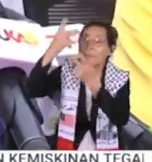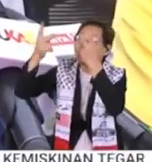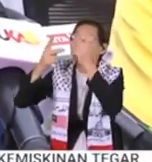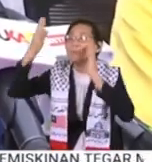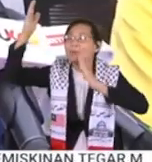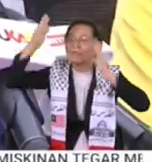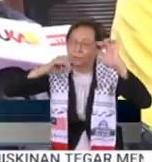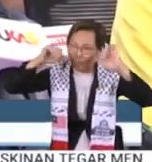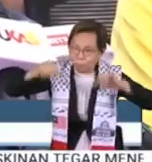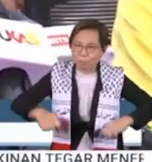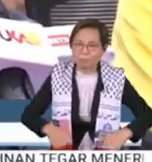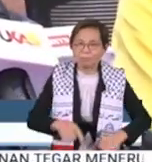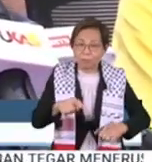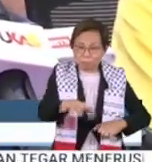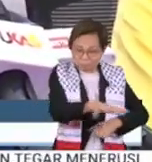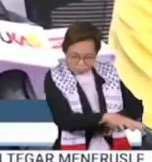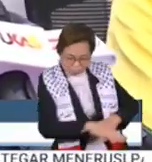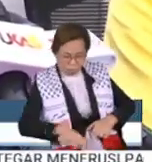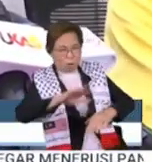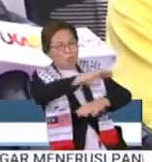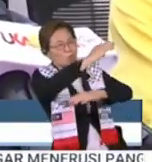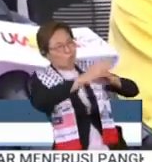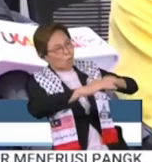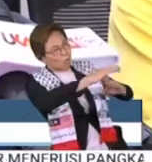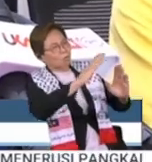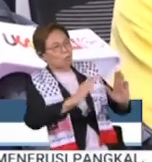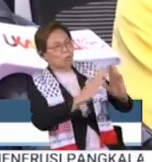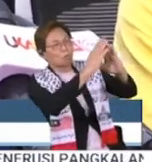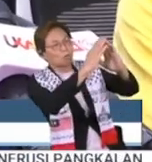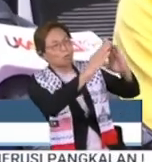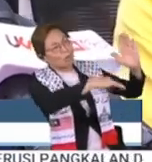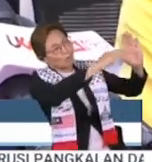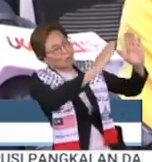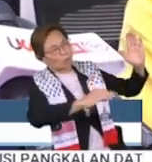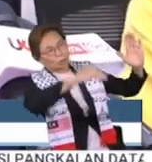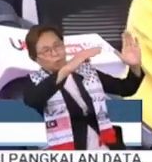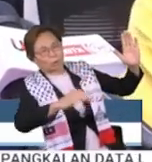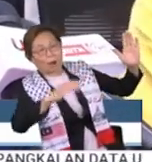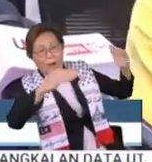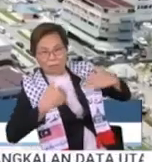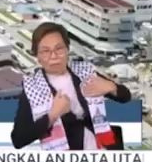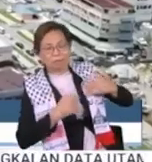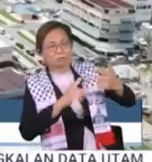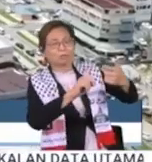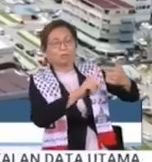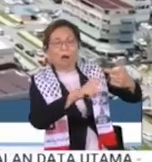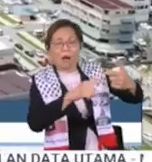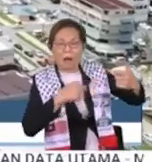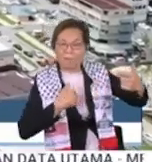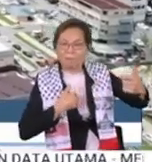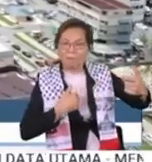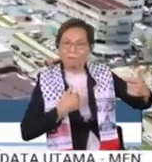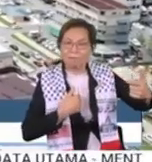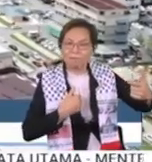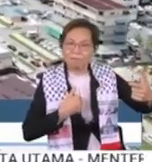Satu, situ ada landscape, gunung ganang ada. Nombor dua, situ ada apa